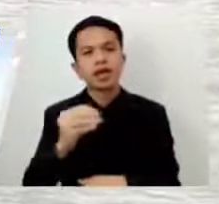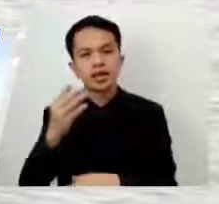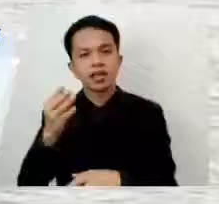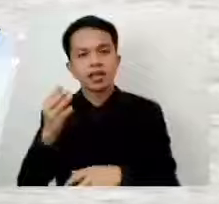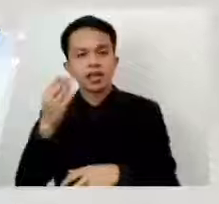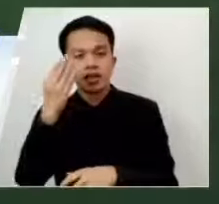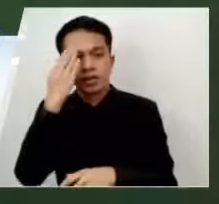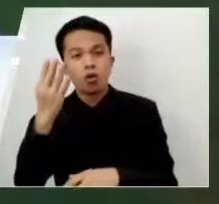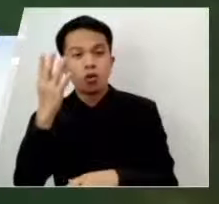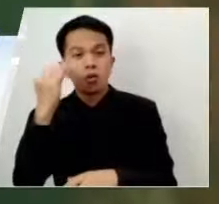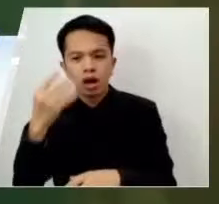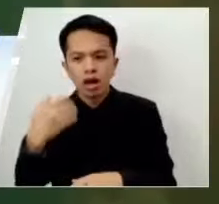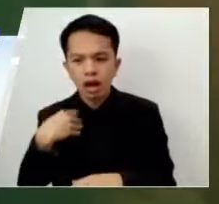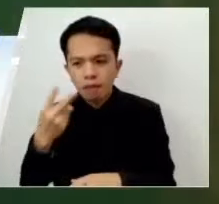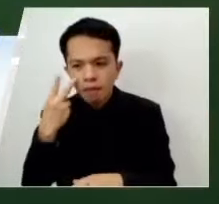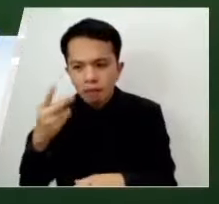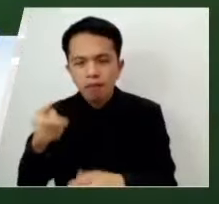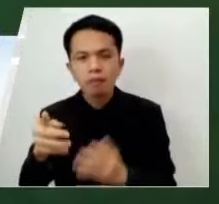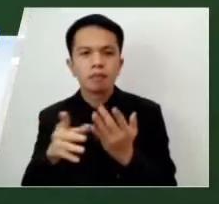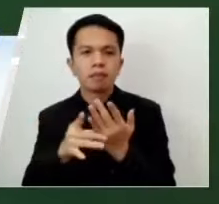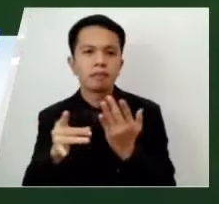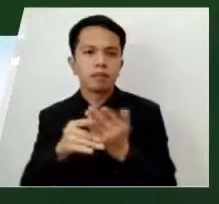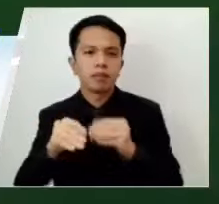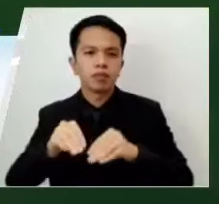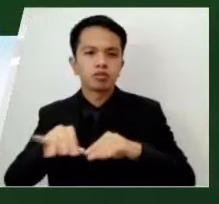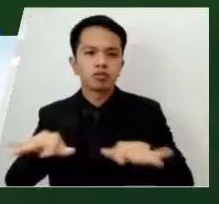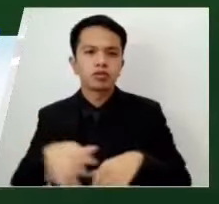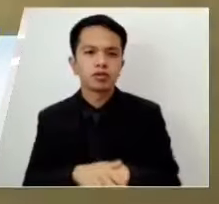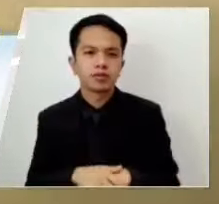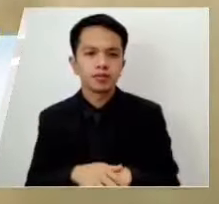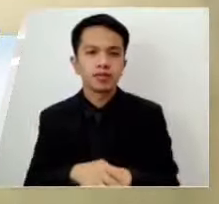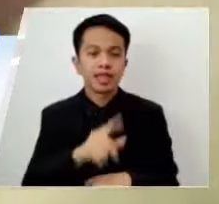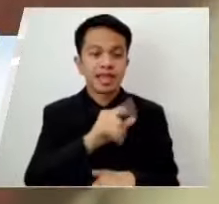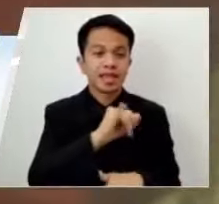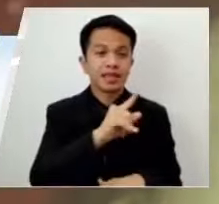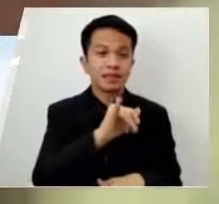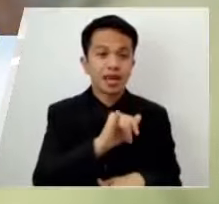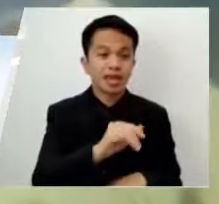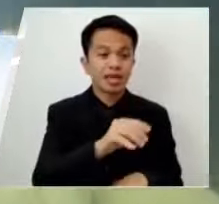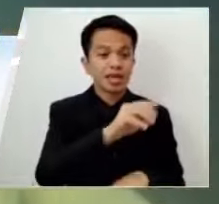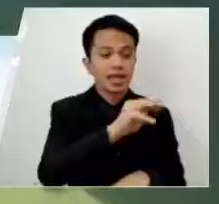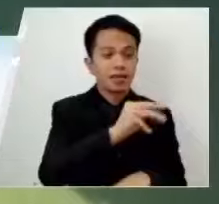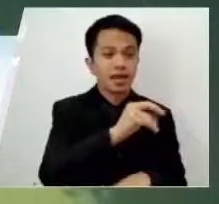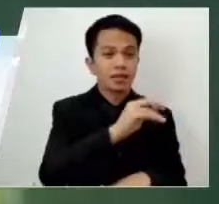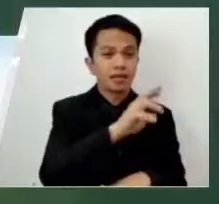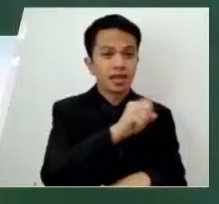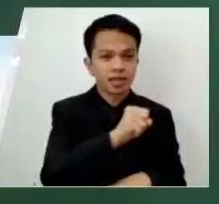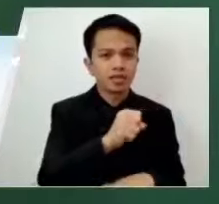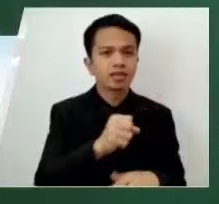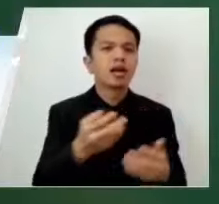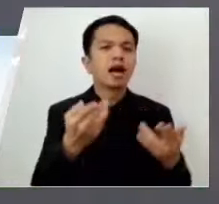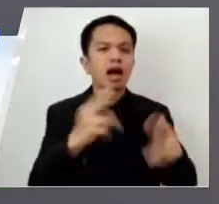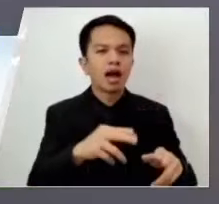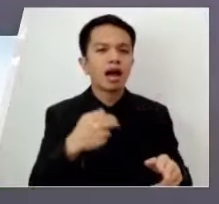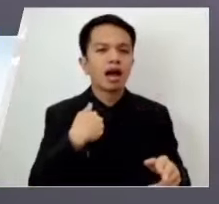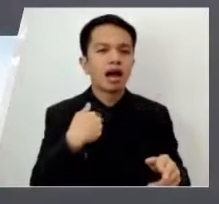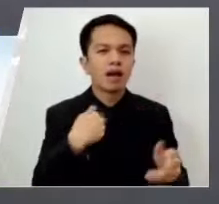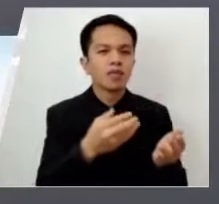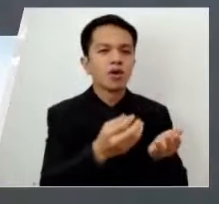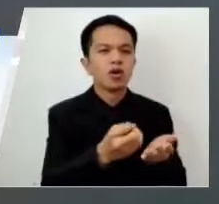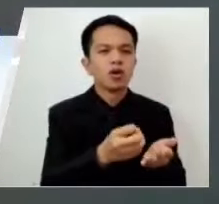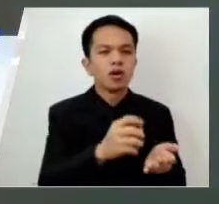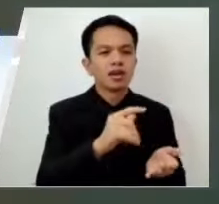grupong Greenpeace. Sa kalapit na bayan naman ng Limay na Mariveles, isa pang oil tanker ang lumubog noong Sabado. May